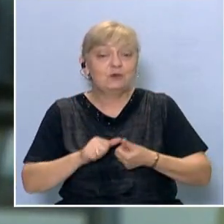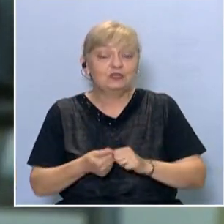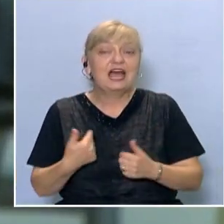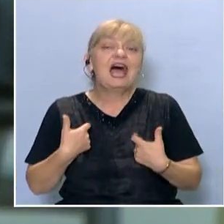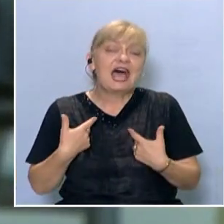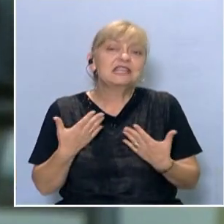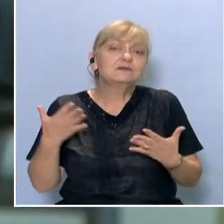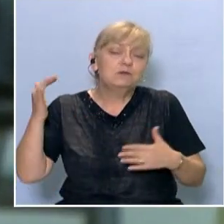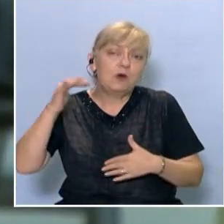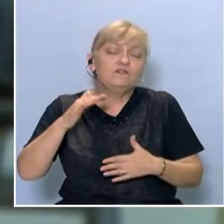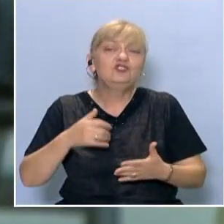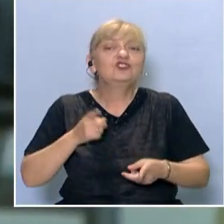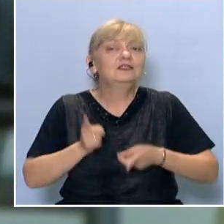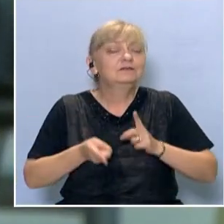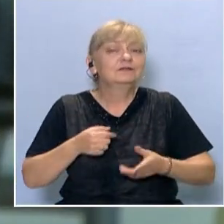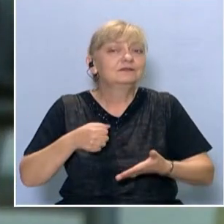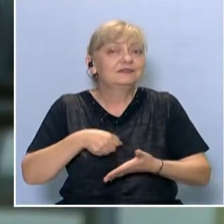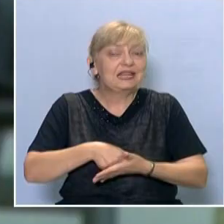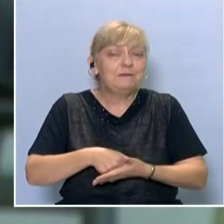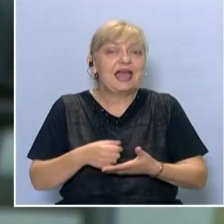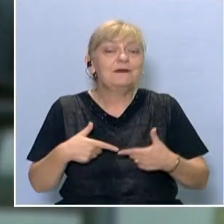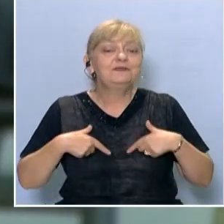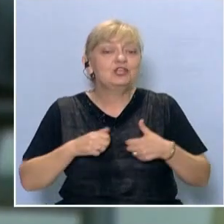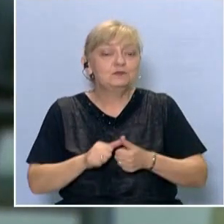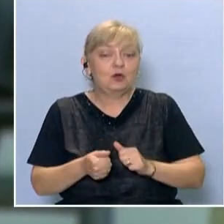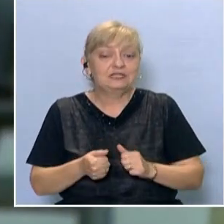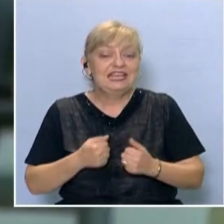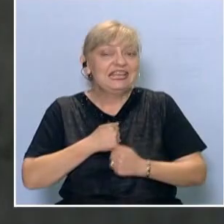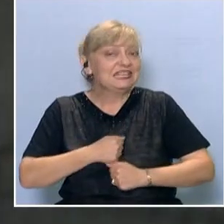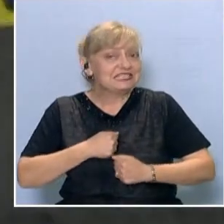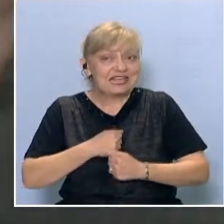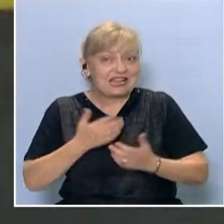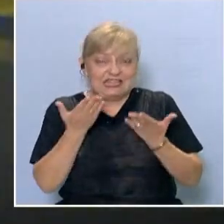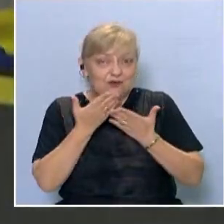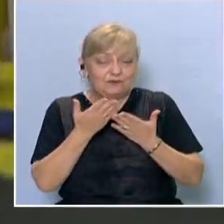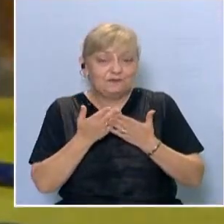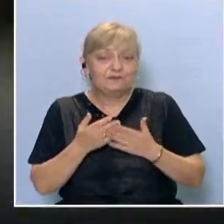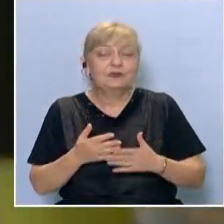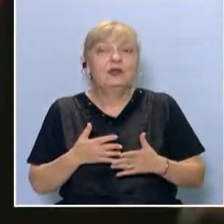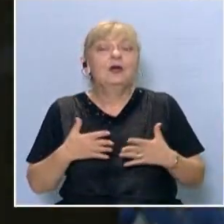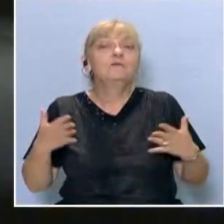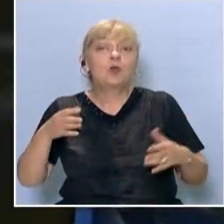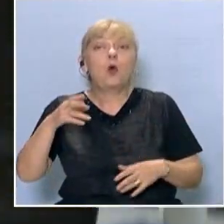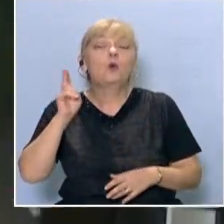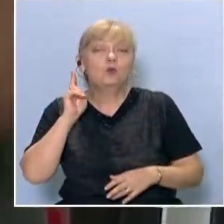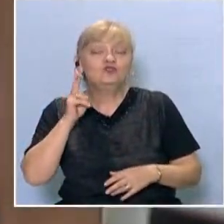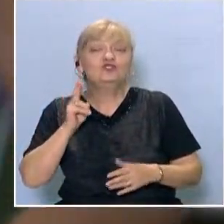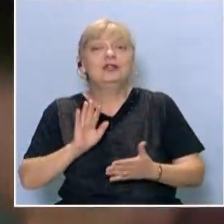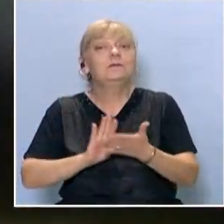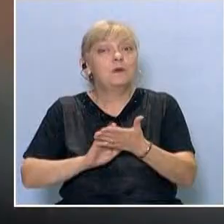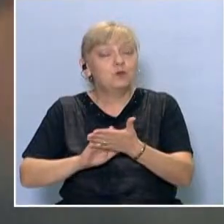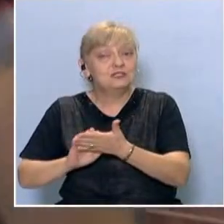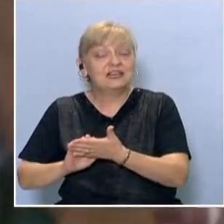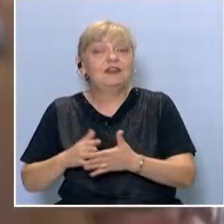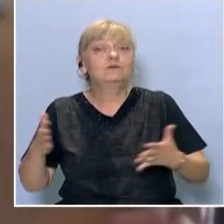сигурност. Страда ли ученето? Не. Повечето учители ме поздравят, наистина доста хора се радват за успехите